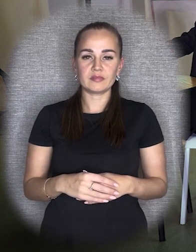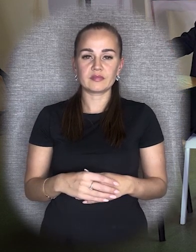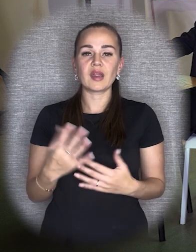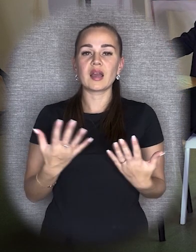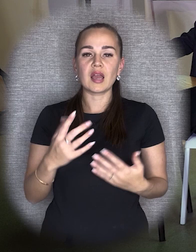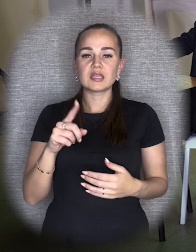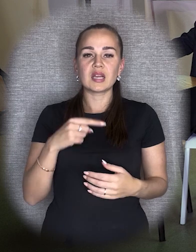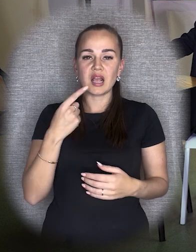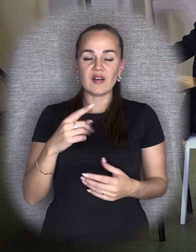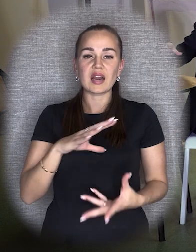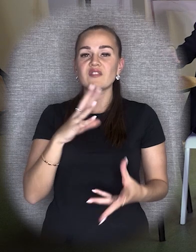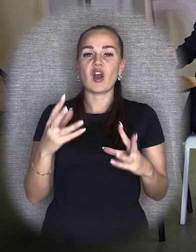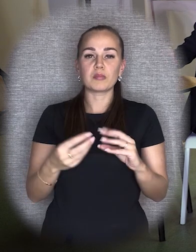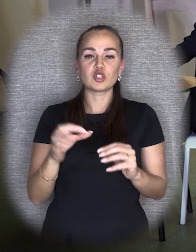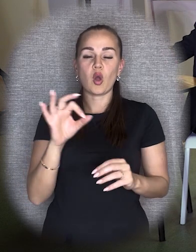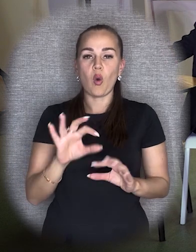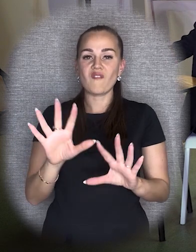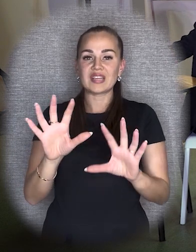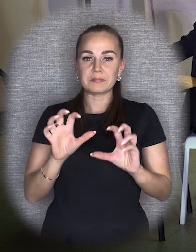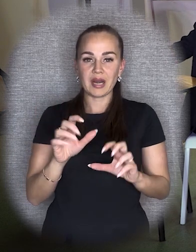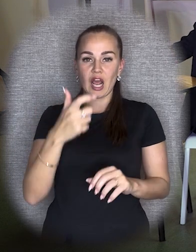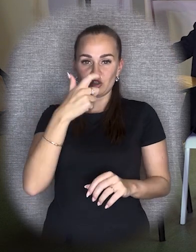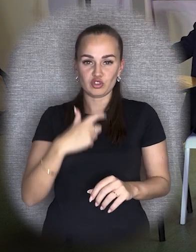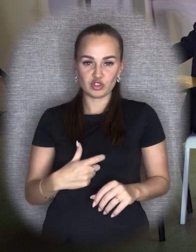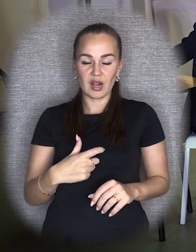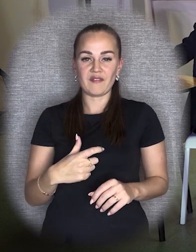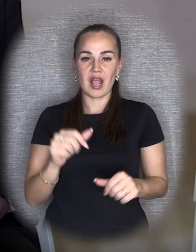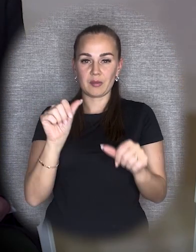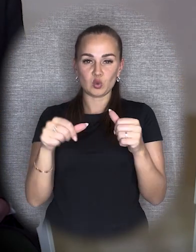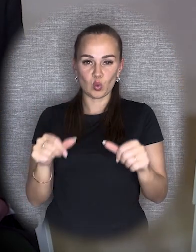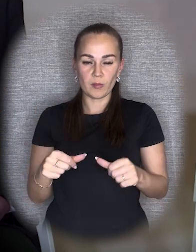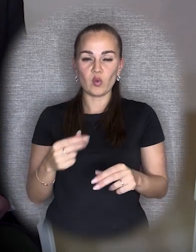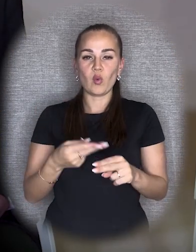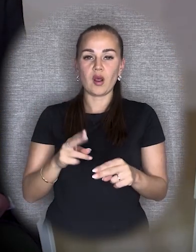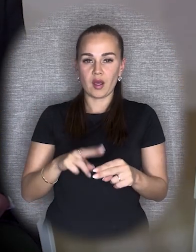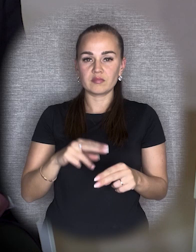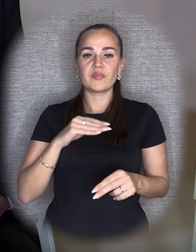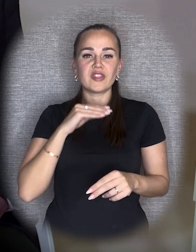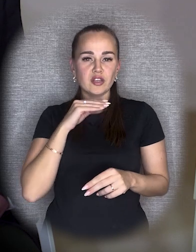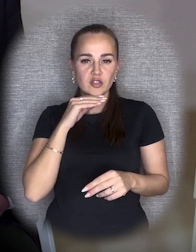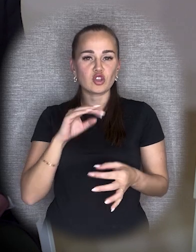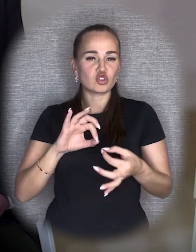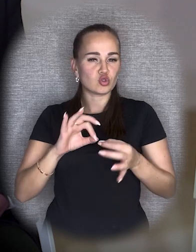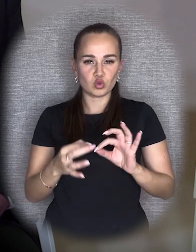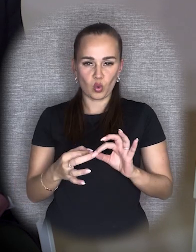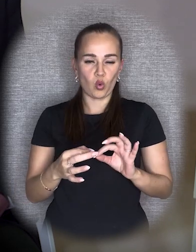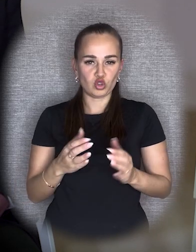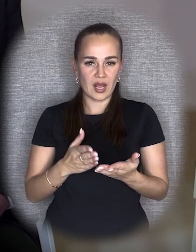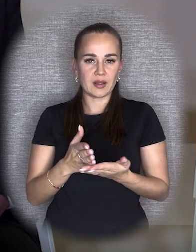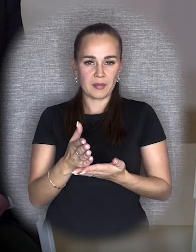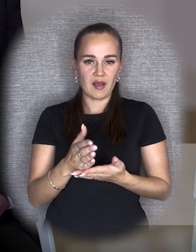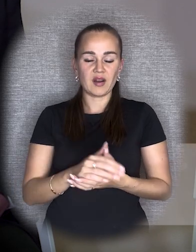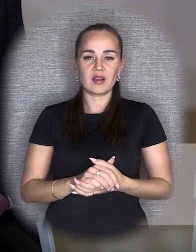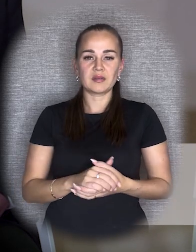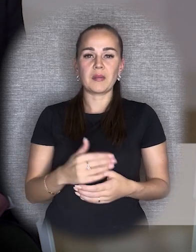Если говорить вообще о восприятии человеком скульптуры, то это достаточно сложная история, потому что мы